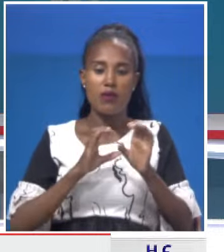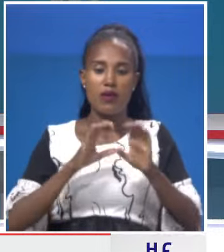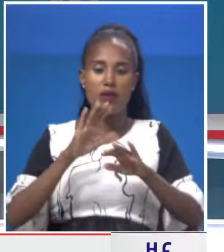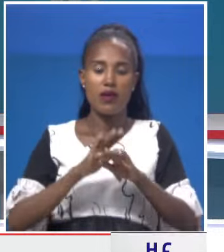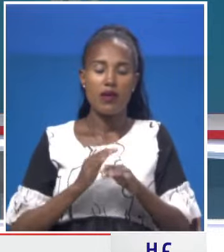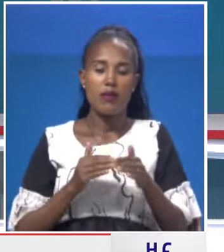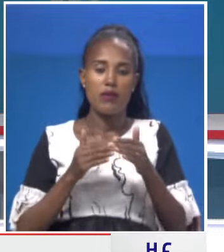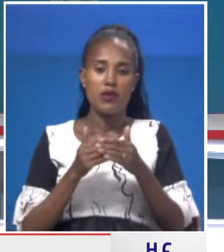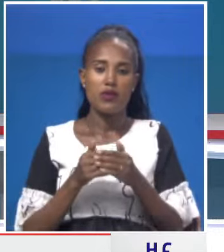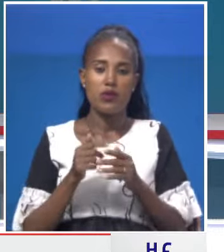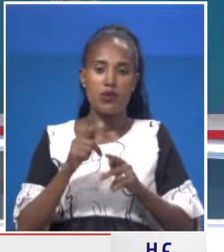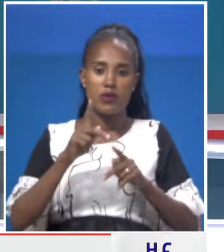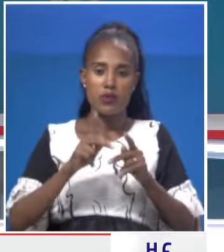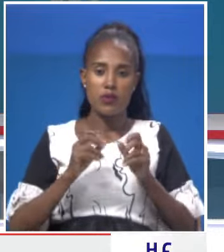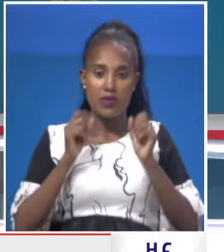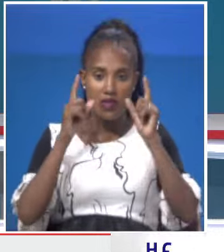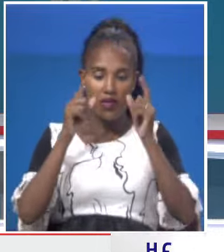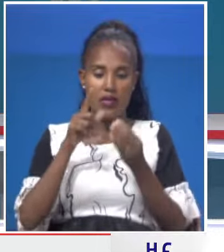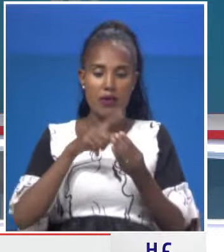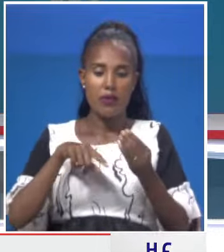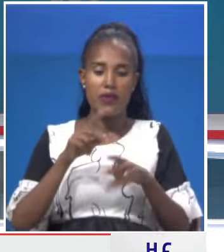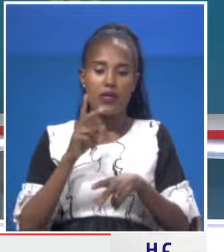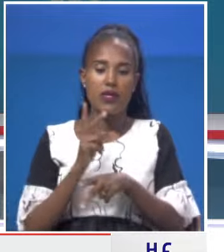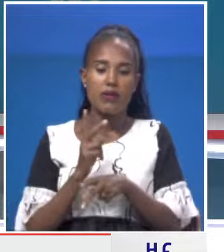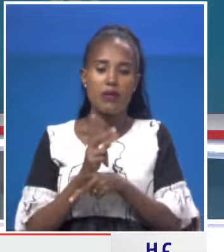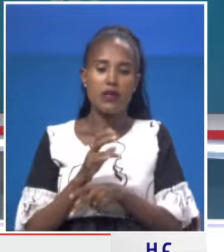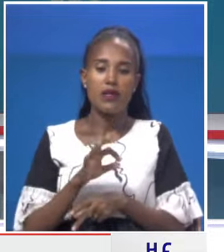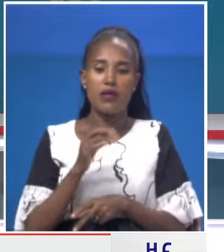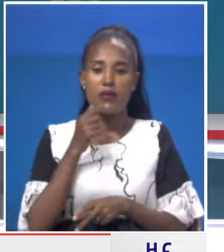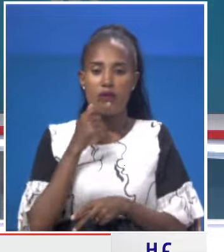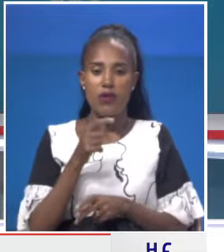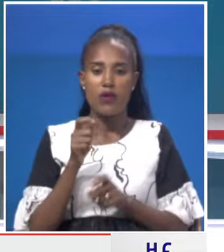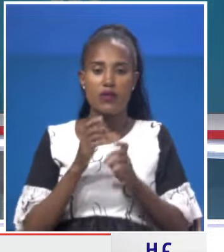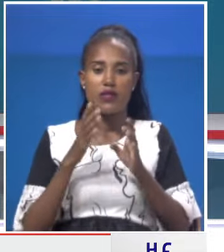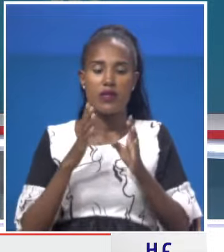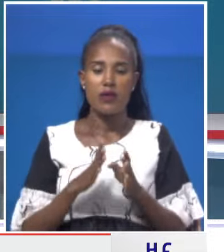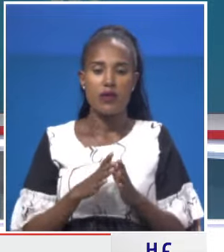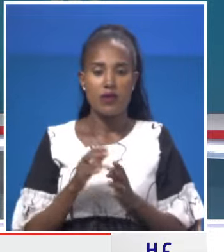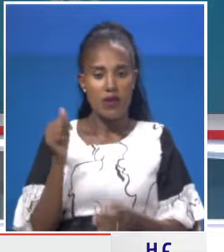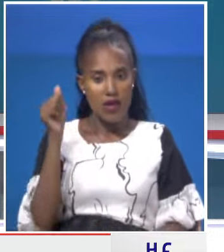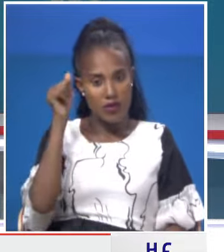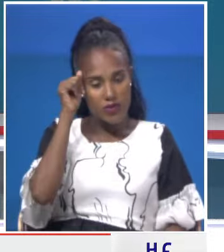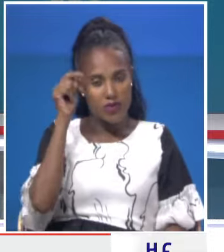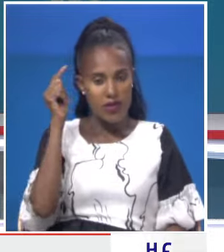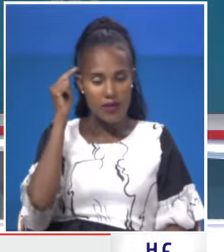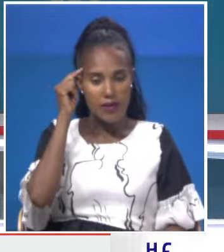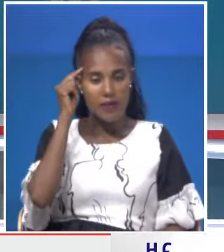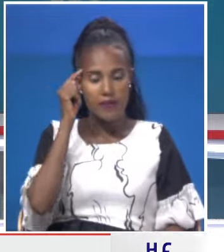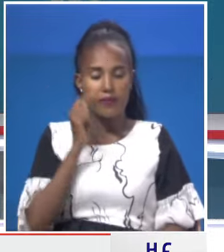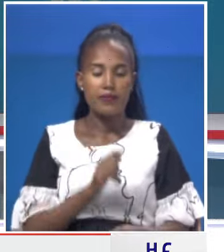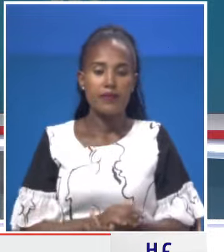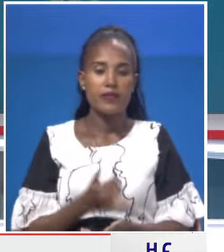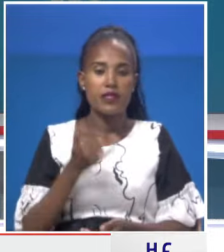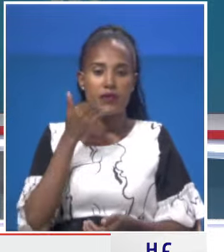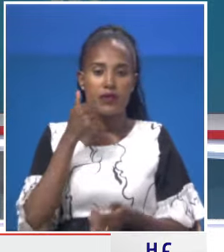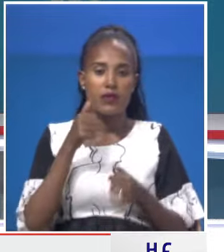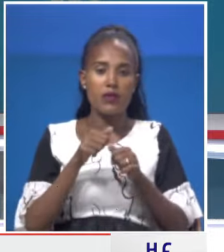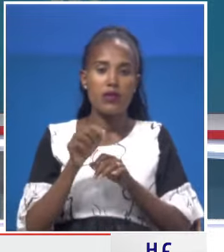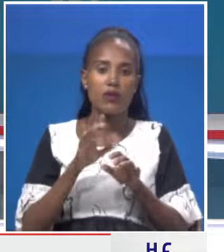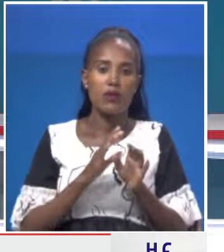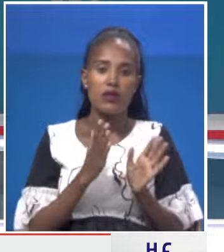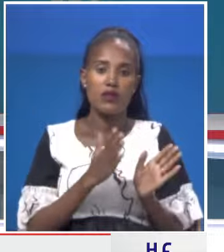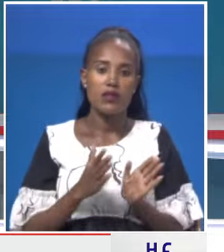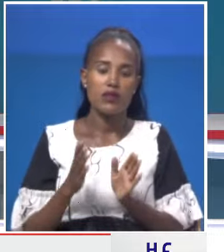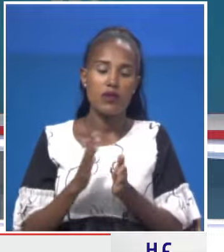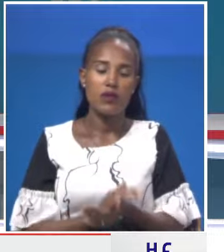بمدرسو هبرت سبو بنك آتا كبابيون يتبك أي قنع البلوال لأسترادرو عدسو تادقين كزون أستراداري قابة سلك قوي تادر قوي عزقا جون